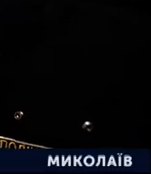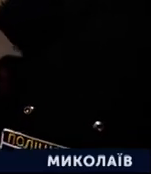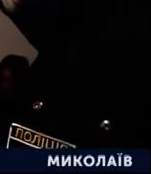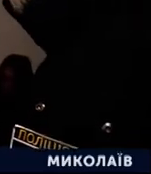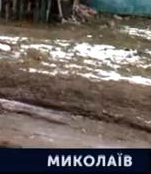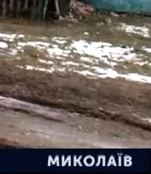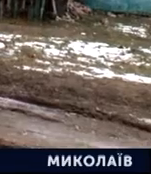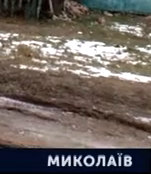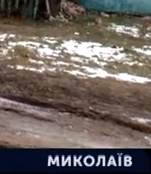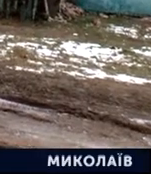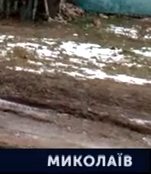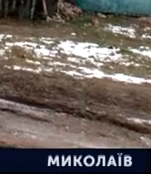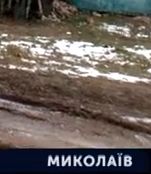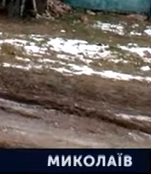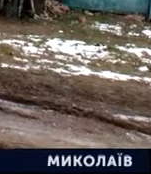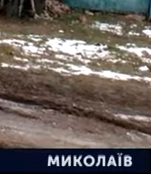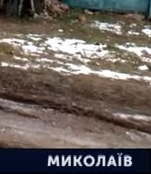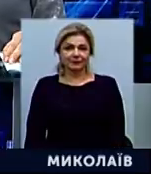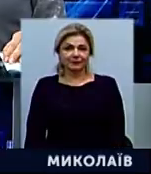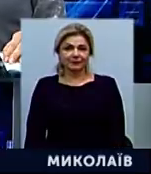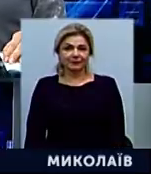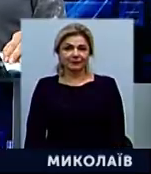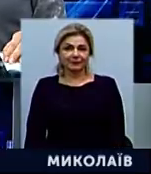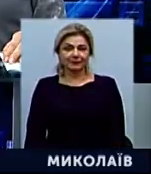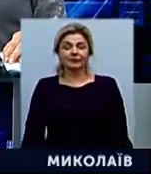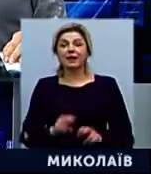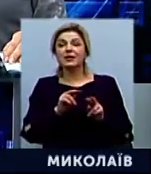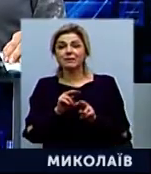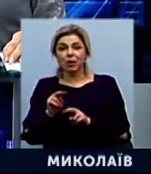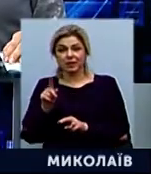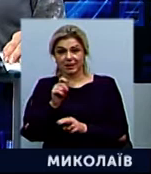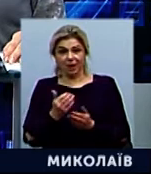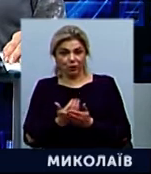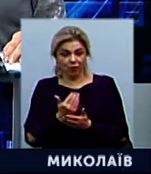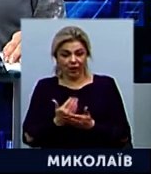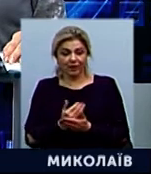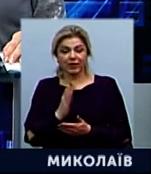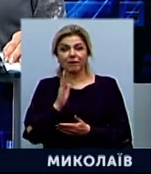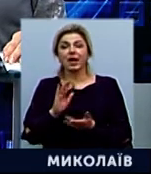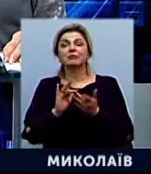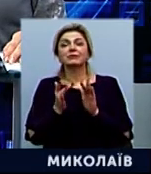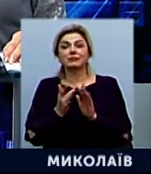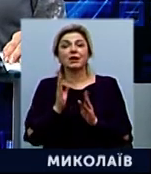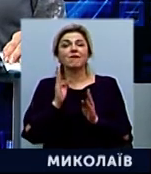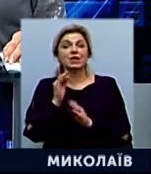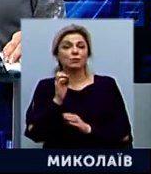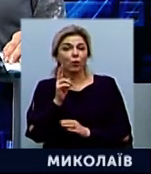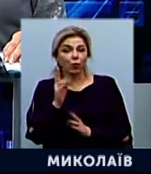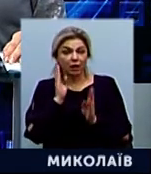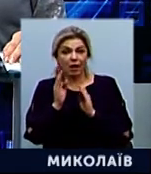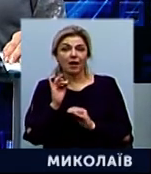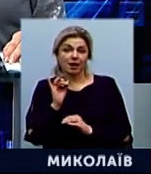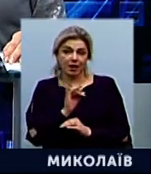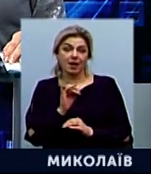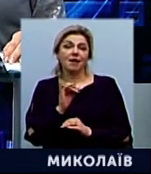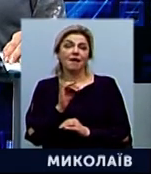Юлія Кускова, телевізійні новини Миколаївщини. Слідкуйте за нашими новинами у соціальній мережі Facebook, сторінка телеканал